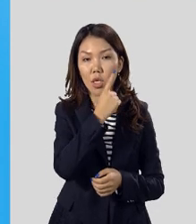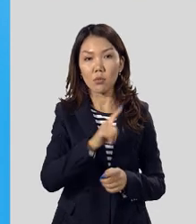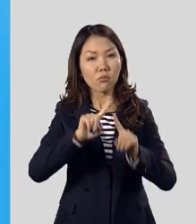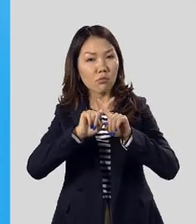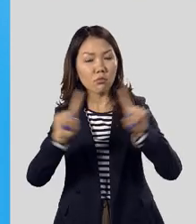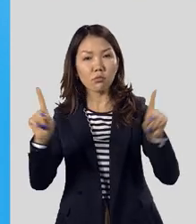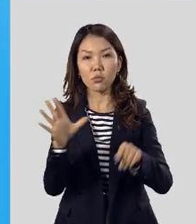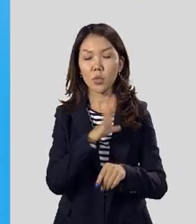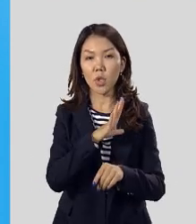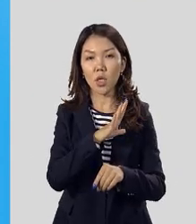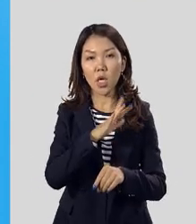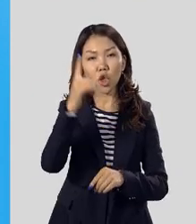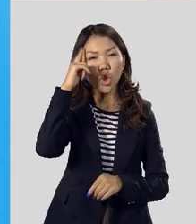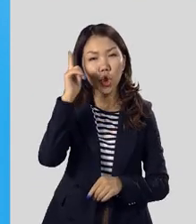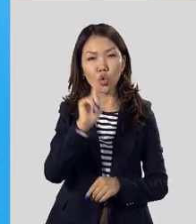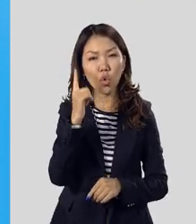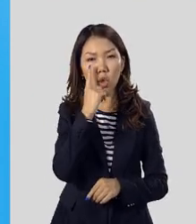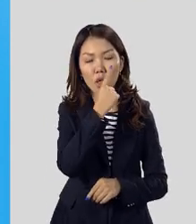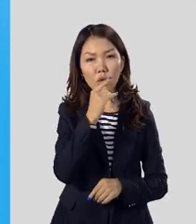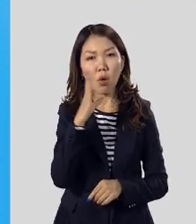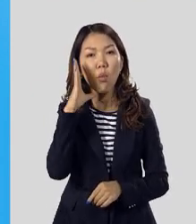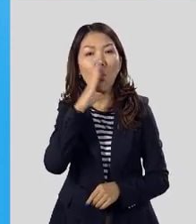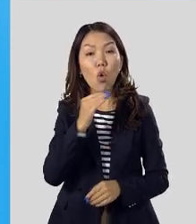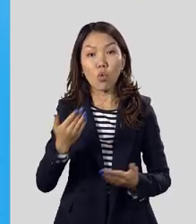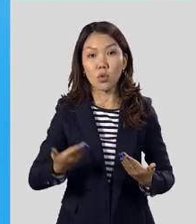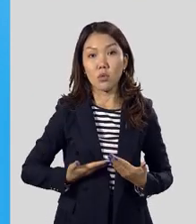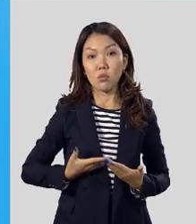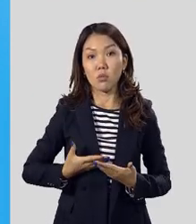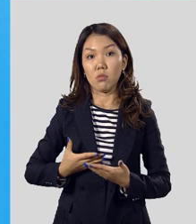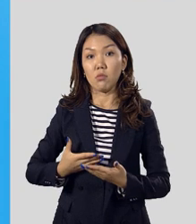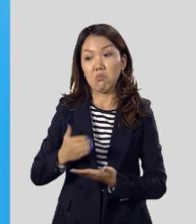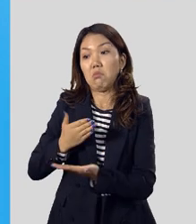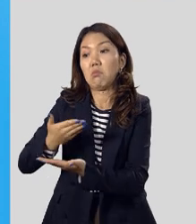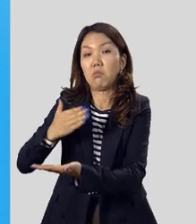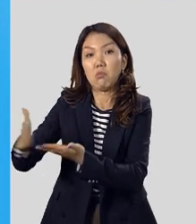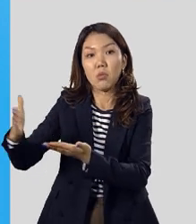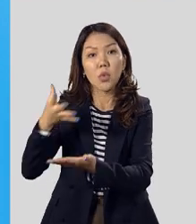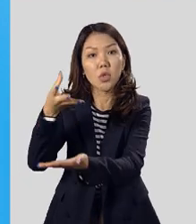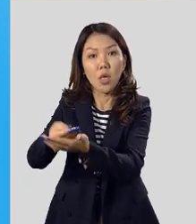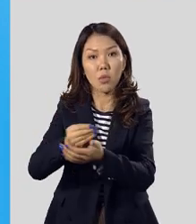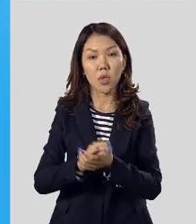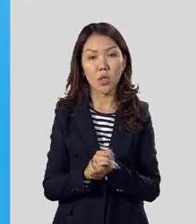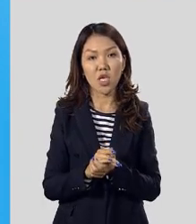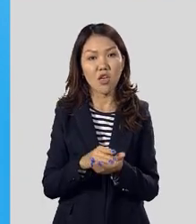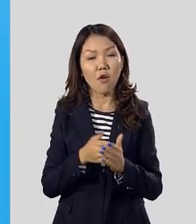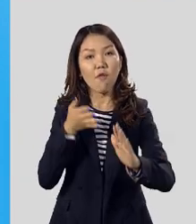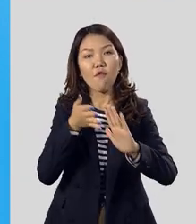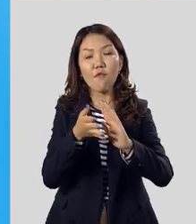значение. Считалось, что глаза могут жить собственной жизнью и влияют на судьбы